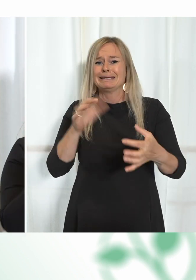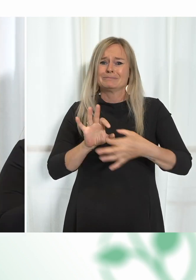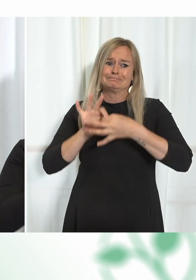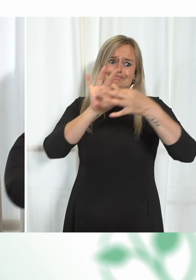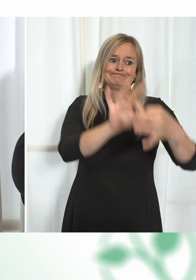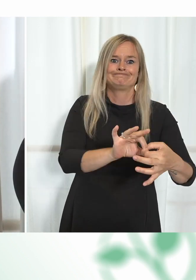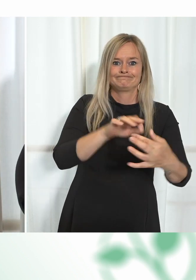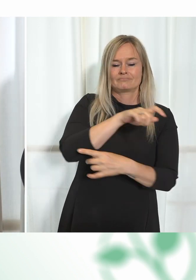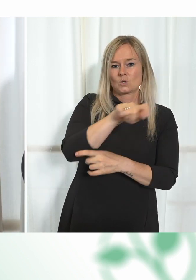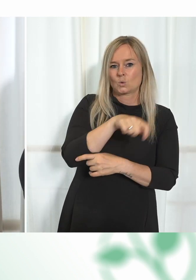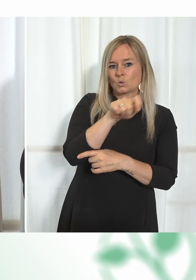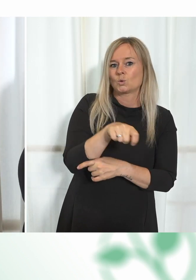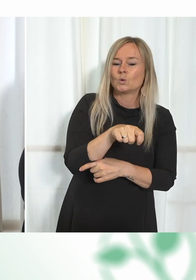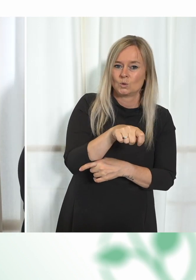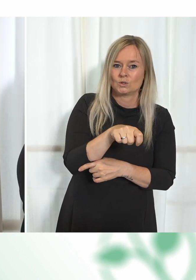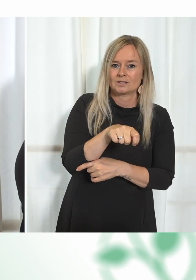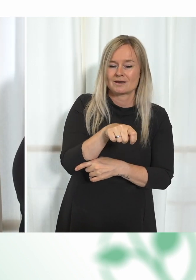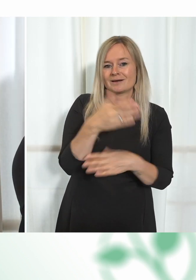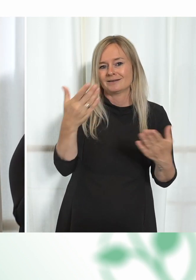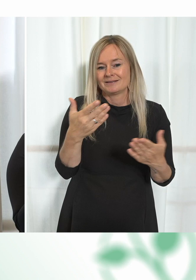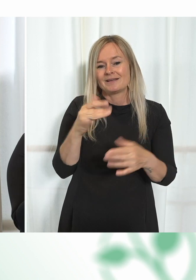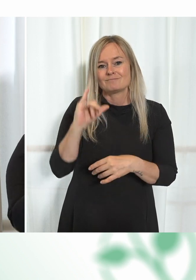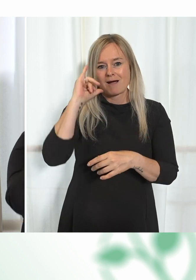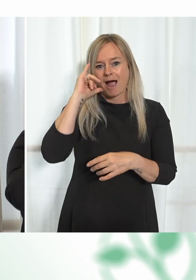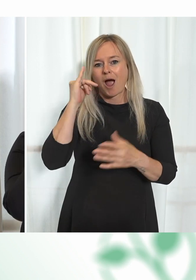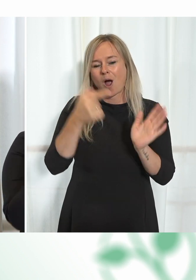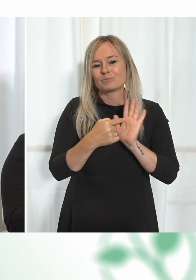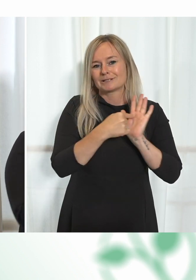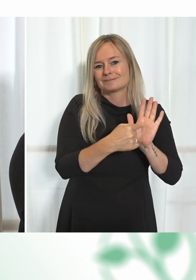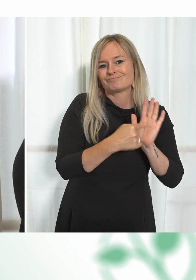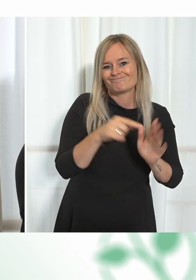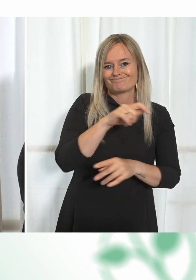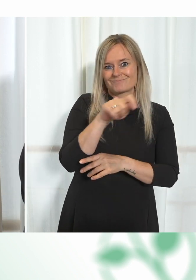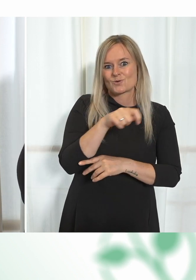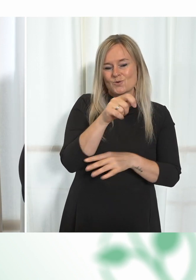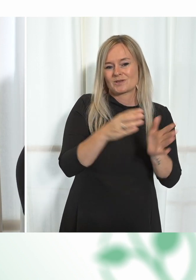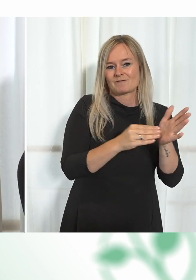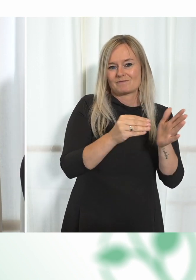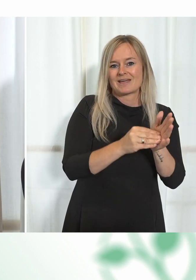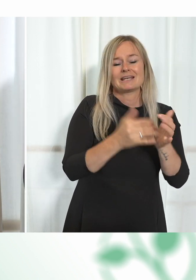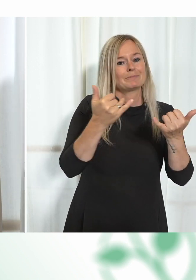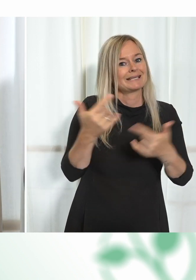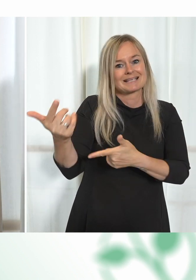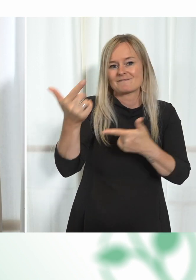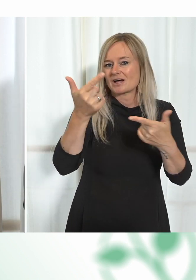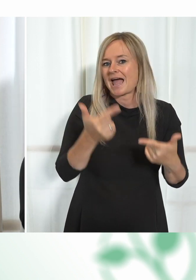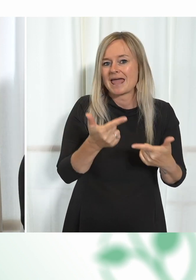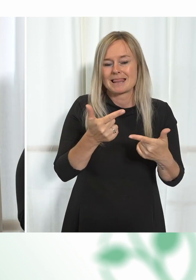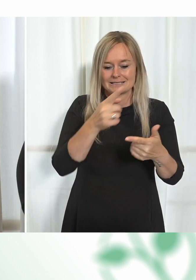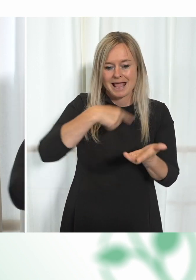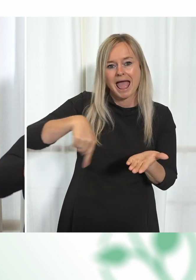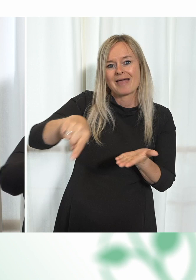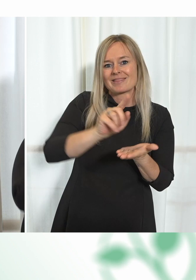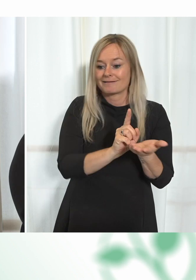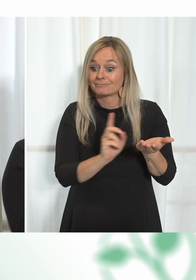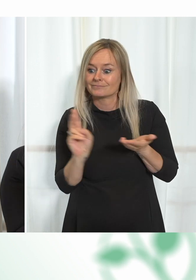Also unser Lead-User ist der Peter, ein Koch. Und jetzt laden wir sie wirklich ein, über den Tellerrand zu schauen. Es